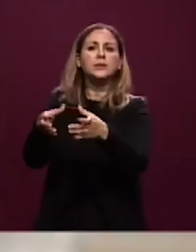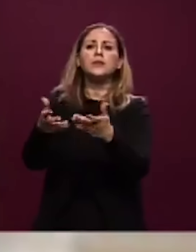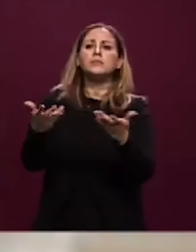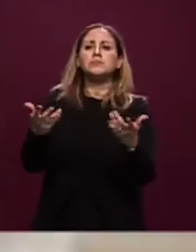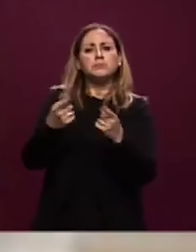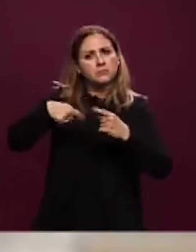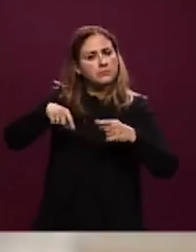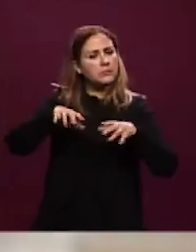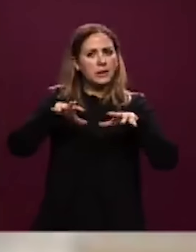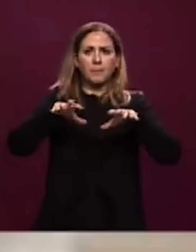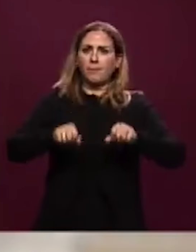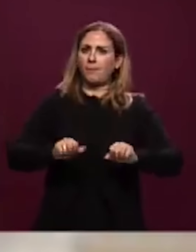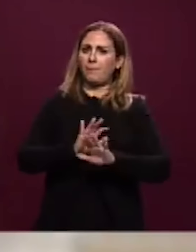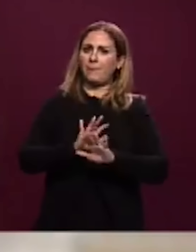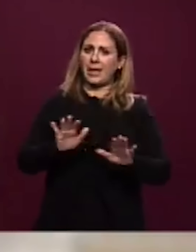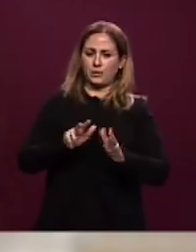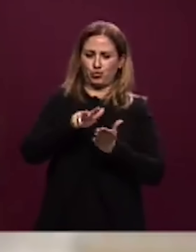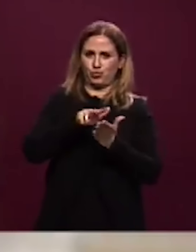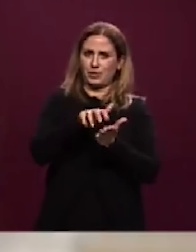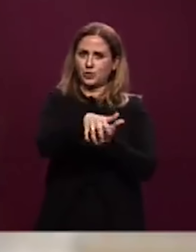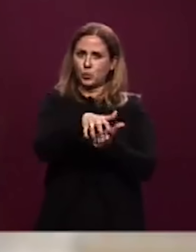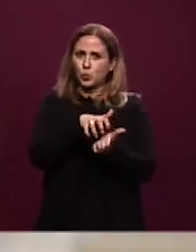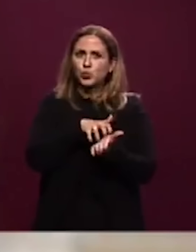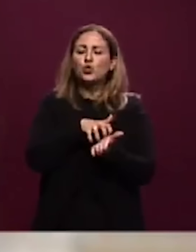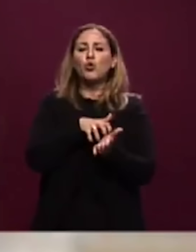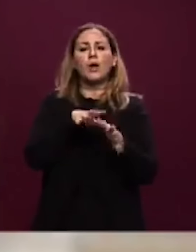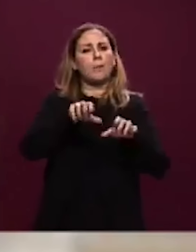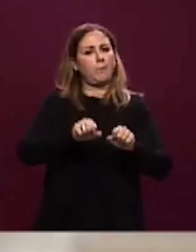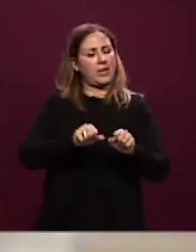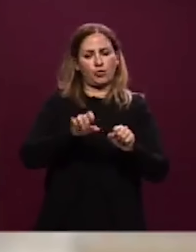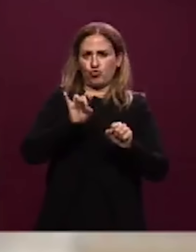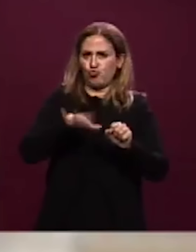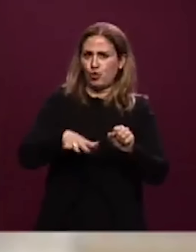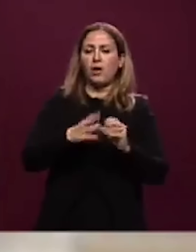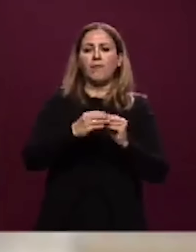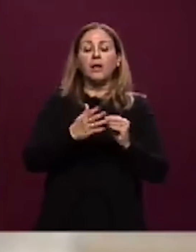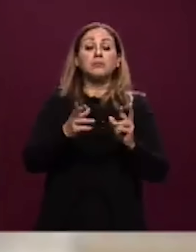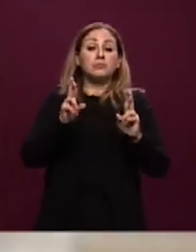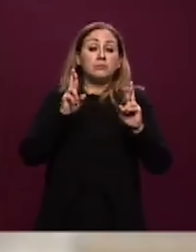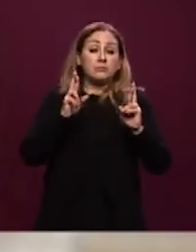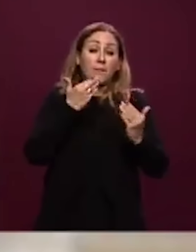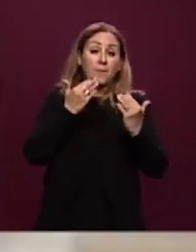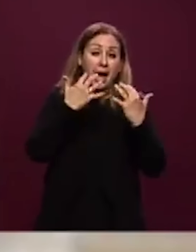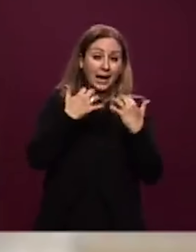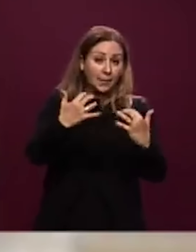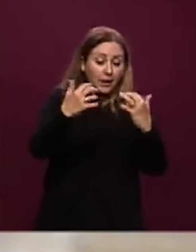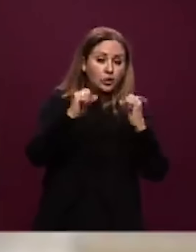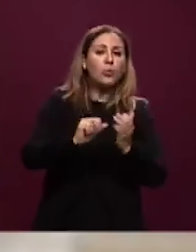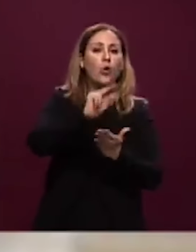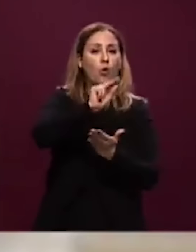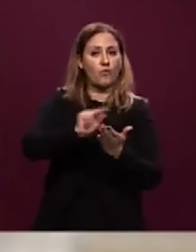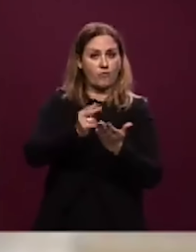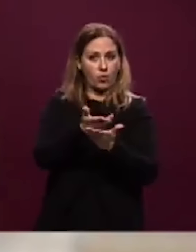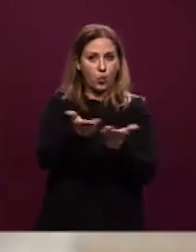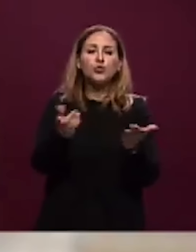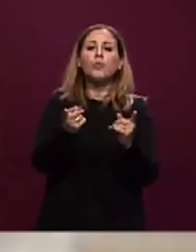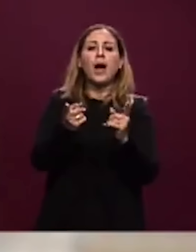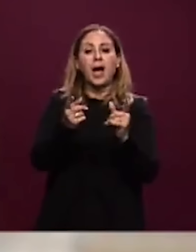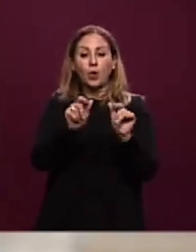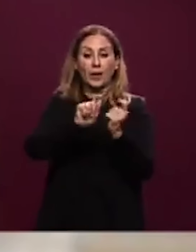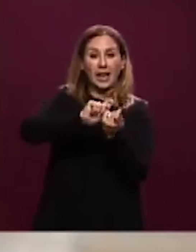nella nostra risoluzione e speriamo che questo Parlamento lo voti, e senza riformulazioni di alcun tipo, però, in cui si